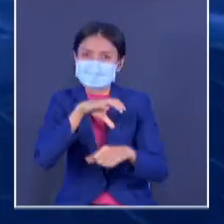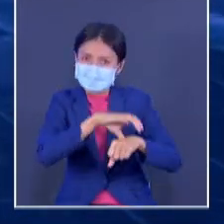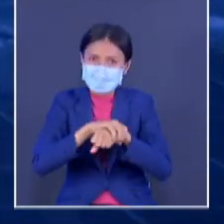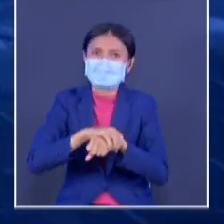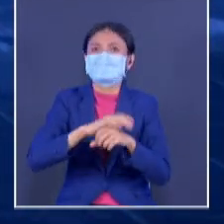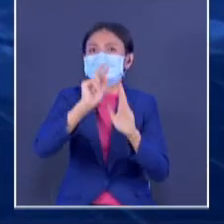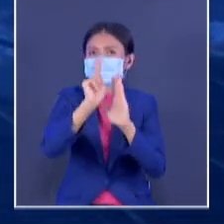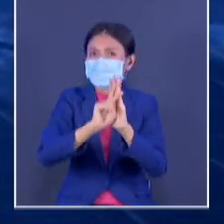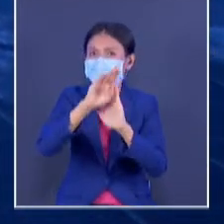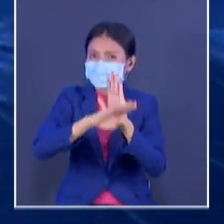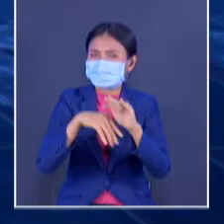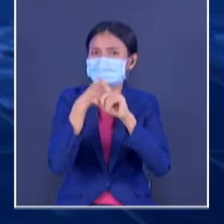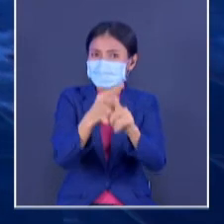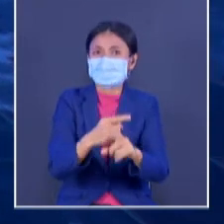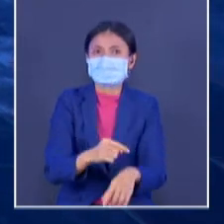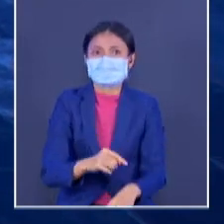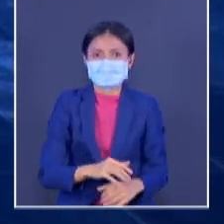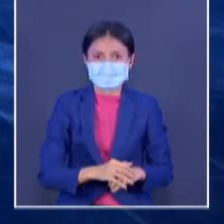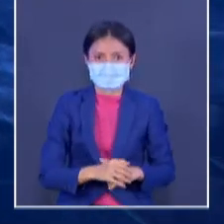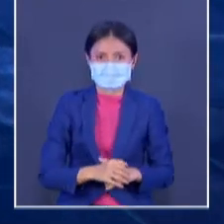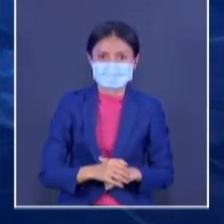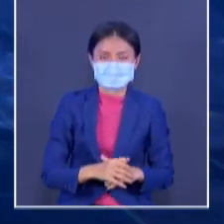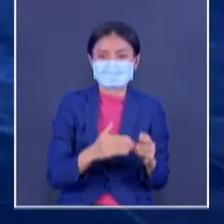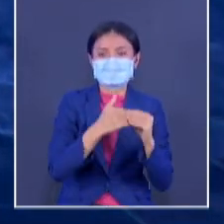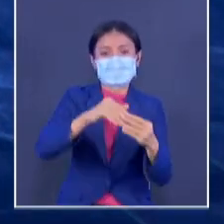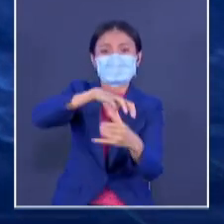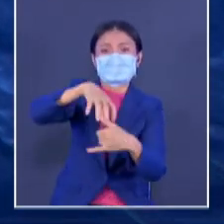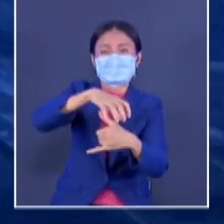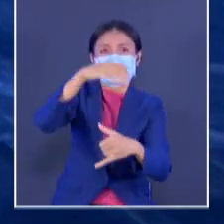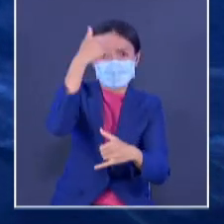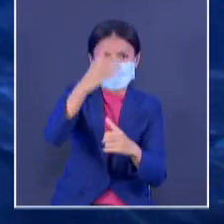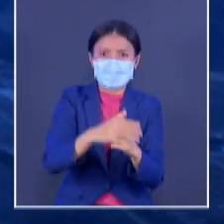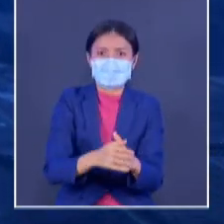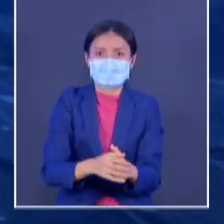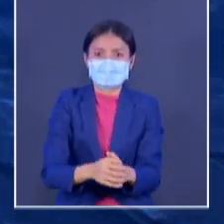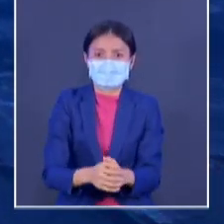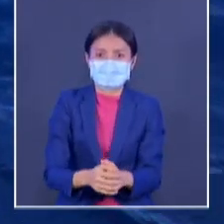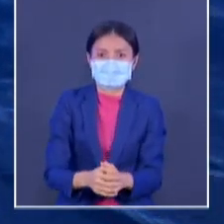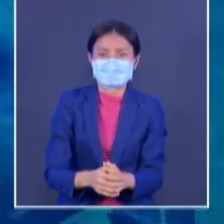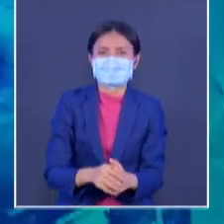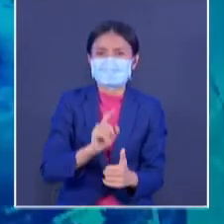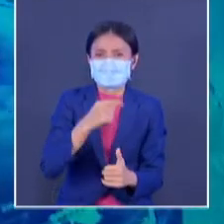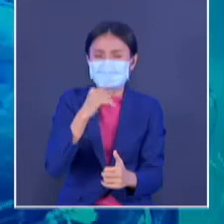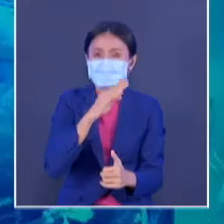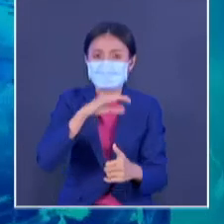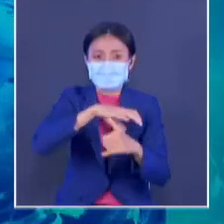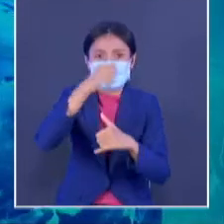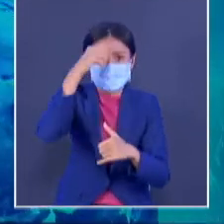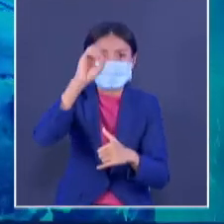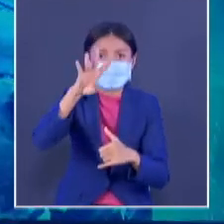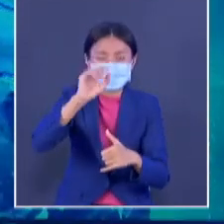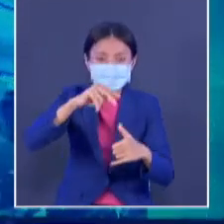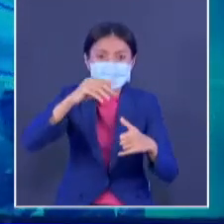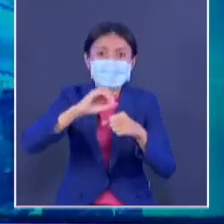ำเนินคดีตามกฎหมายก็คือส่งไปยังพื้นที่กักกันนี่แหละครับเพื่อไม่ให้เขาเข้าเมืองอย่างผิดกฎหมายพอกักกันปุ๊บก็ต้องมีการ